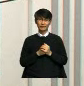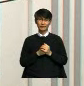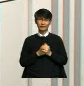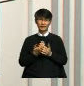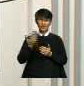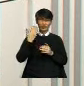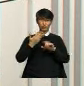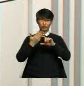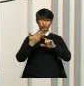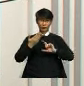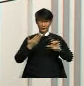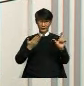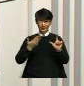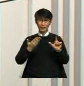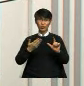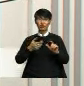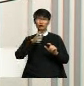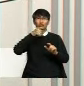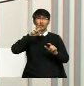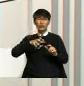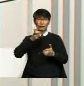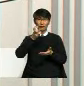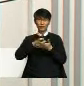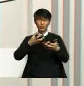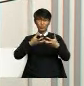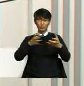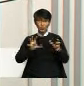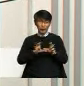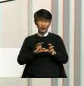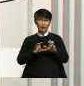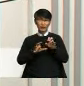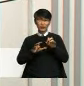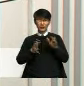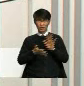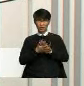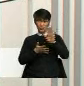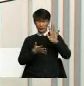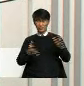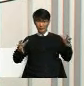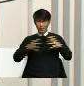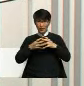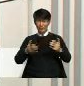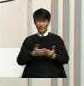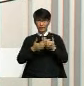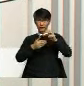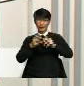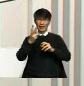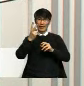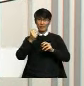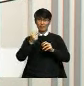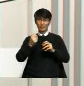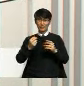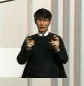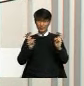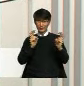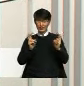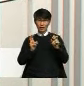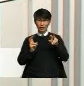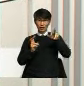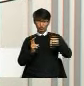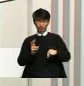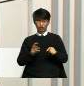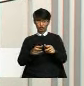지난 9일 수원지법 행정 2부가 srf 열병합 발전소 건립을 추진한 은행 업체가 여주시 를 상대로는